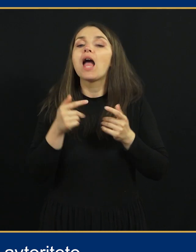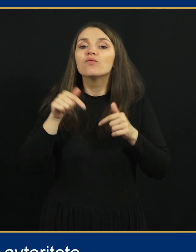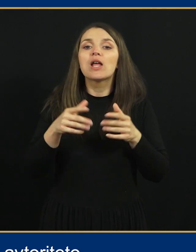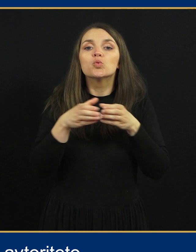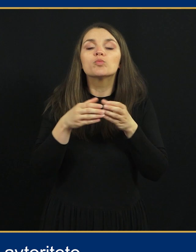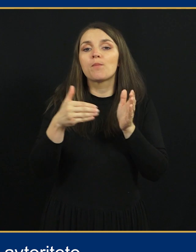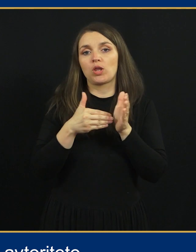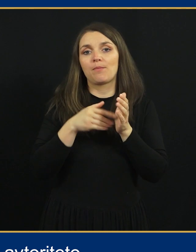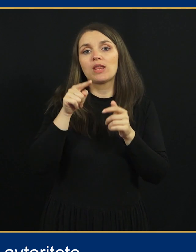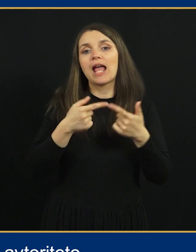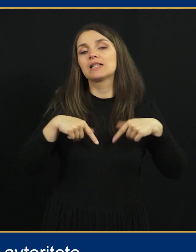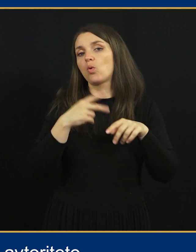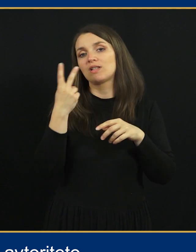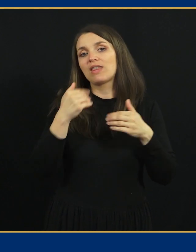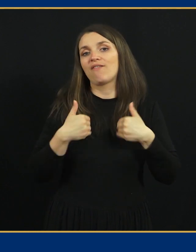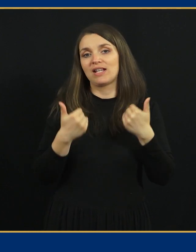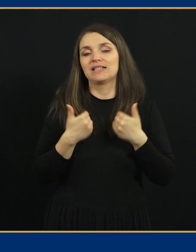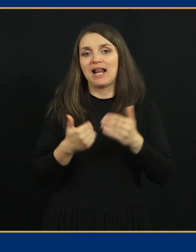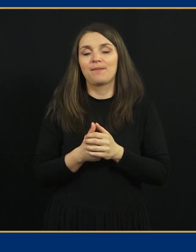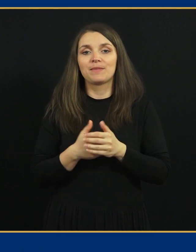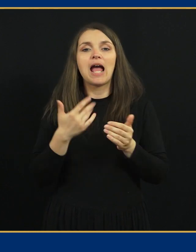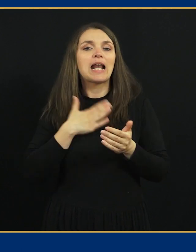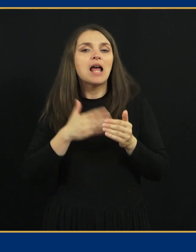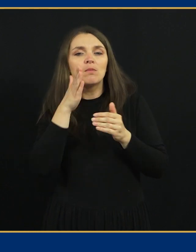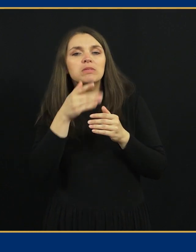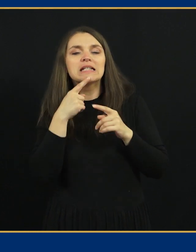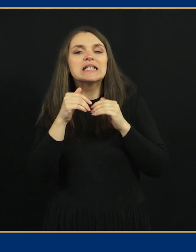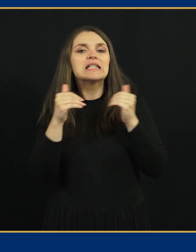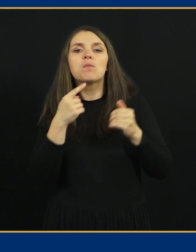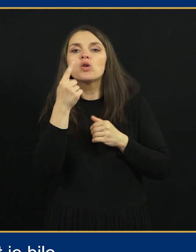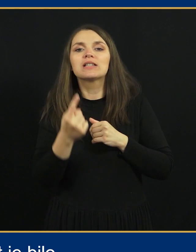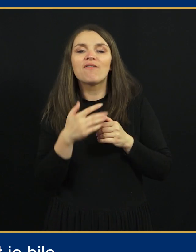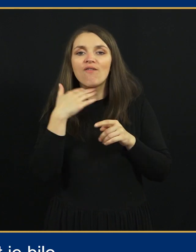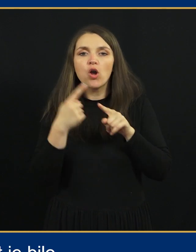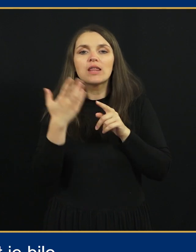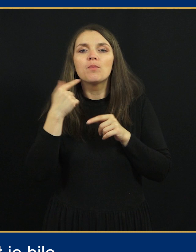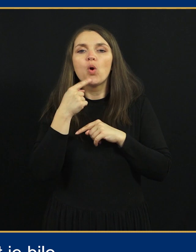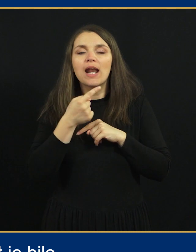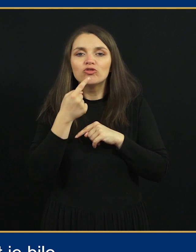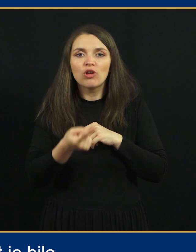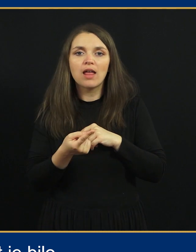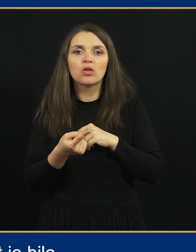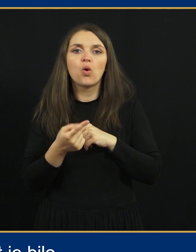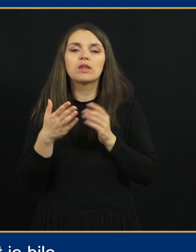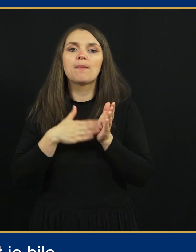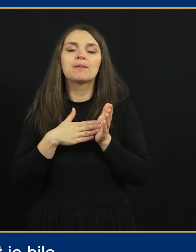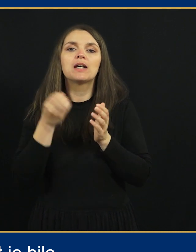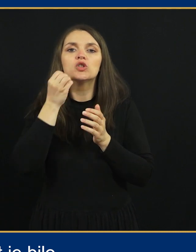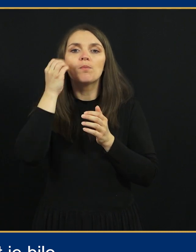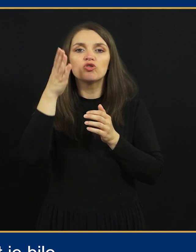kaj je pravzaprav v tej družbi potrebno in tega smo seveda veseli. Zdaj, rad bi izpostavil, velikokrat je bilo